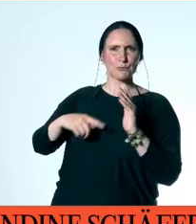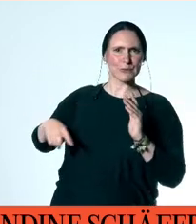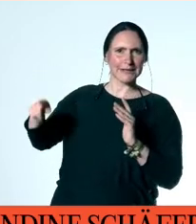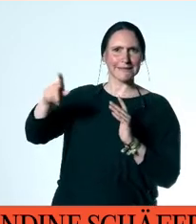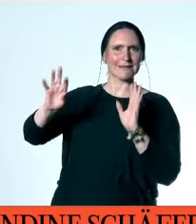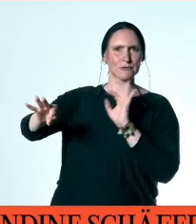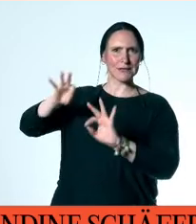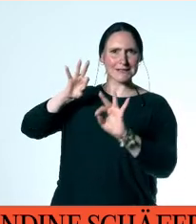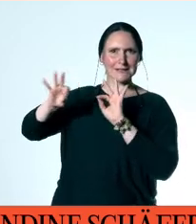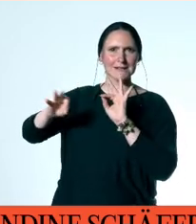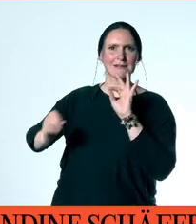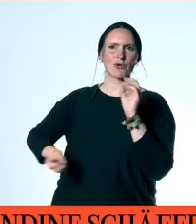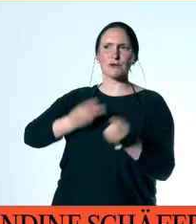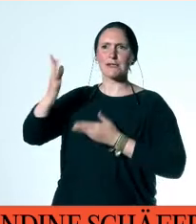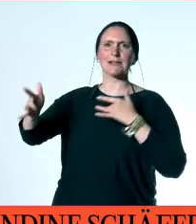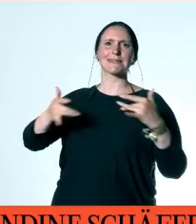hilft uns,